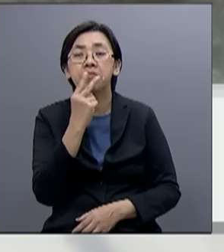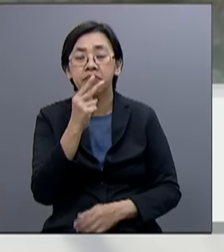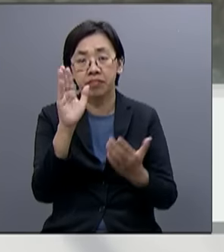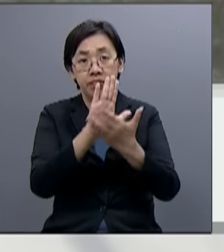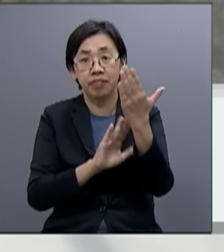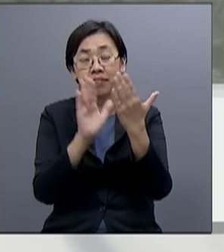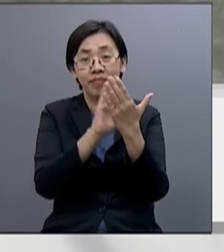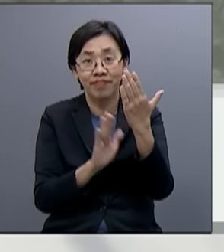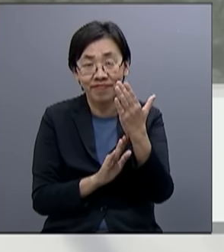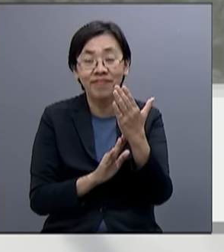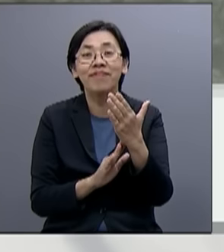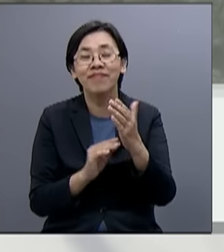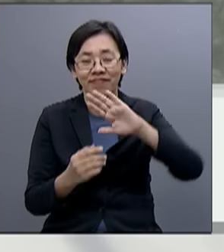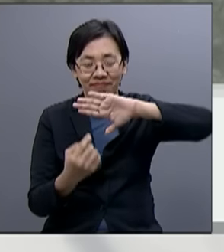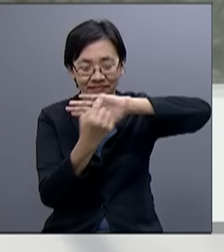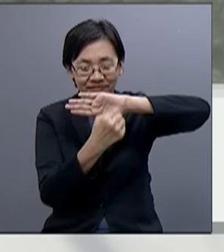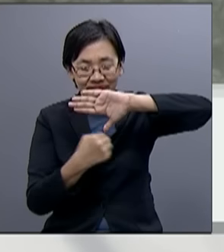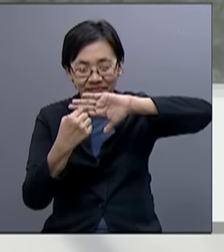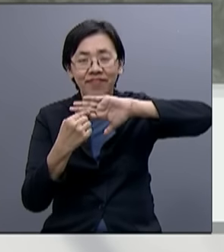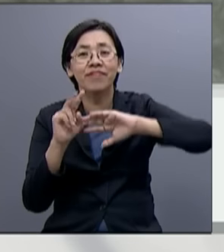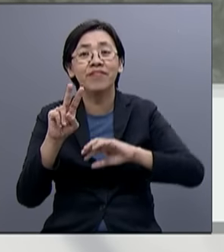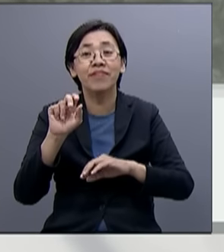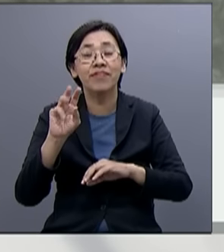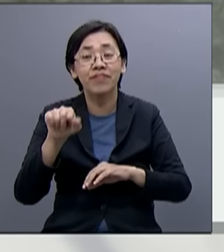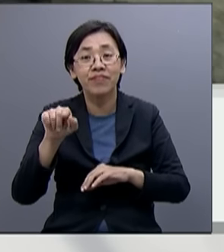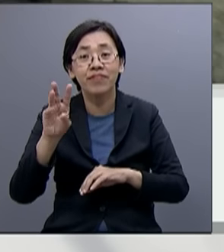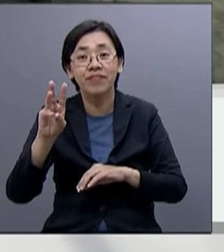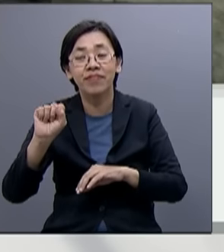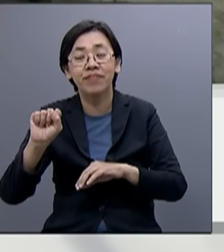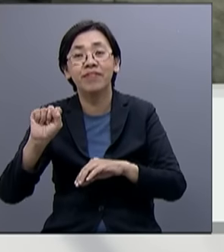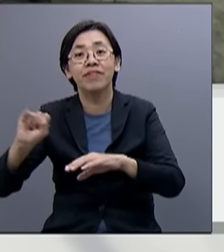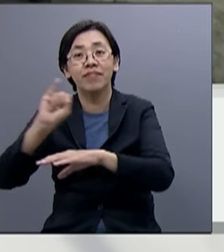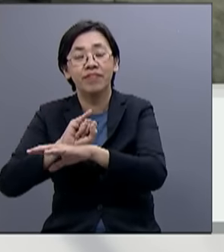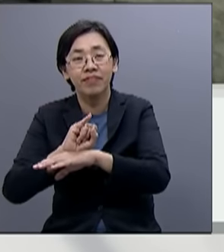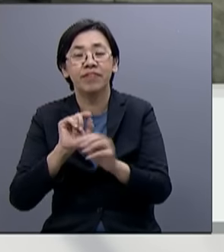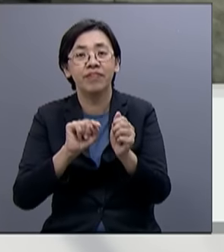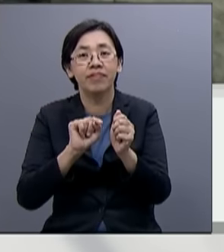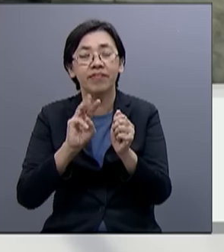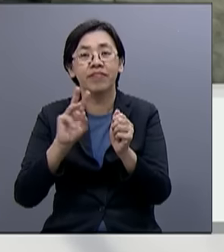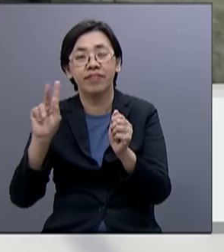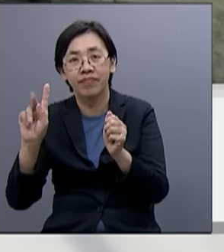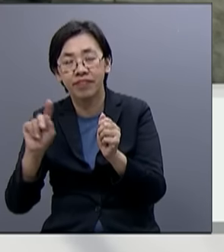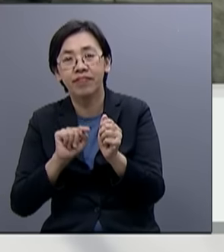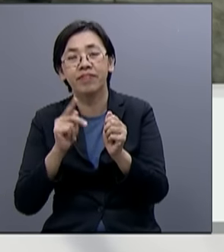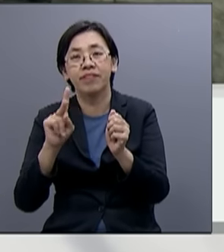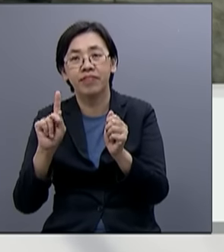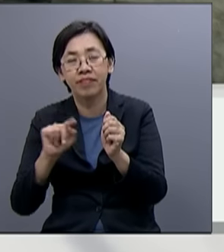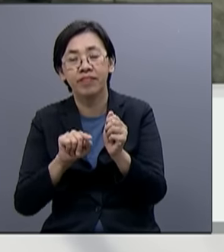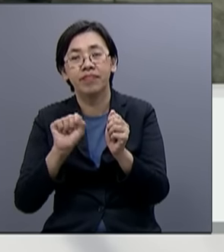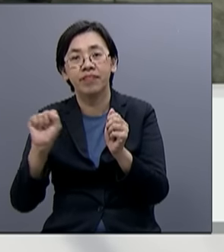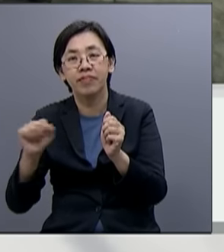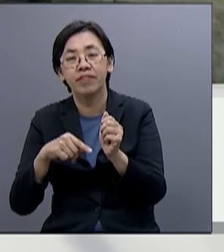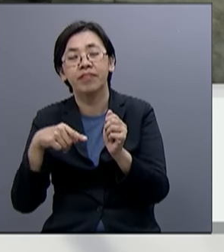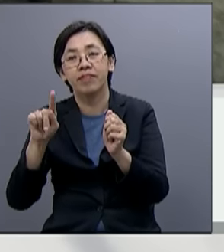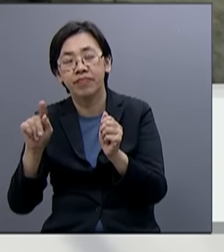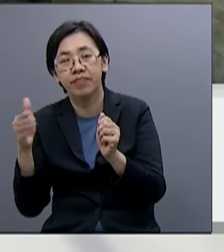ที่ ที่มีการเชือนออกไป 2.6 แสนไร่มัจะไปครอบคมในพนที่เขตอำเภอวังน้ำเขียว คอนบุรี เสิงสางปักทง